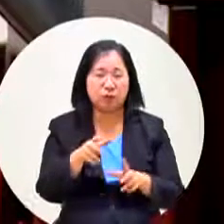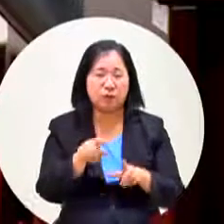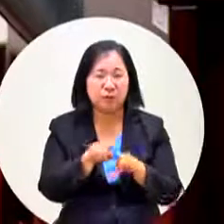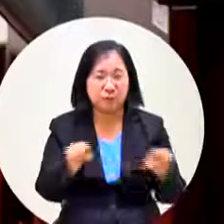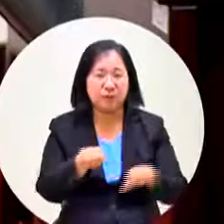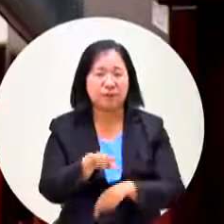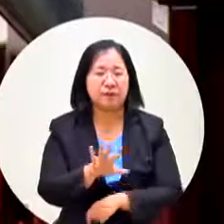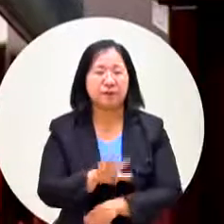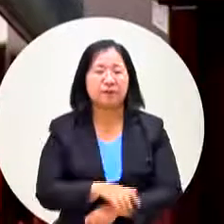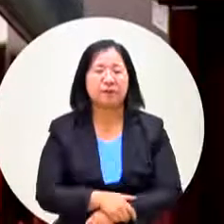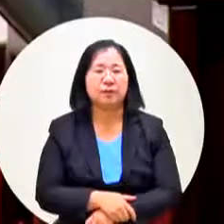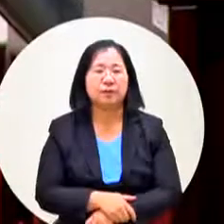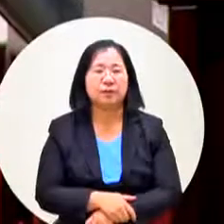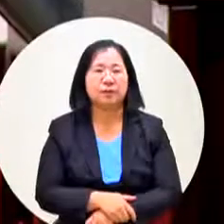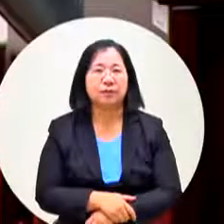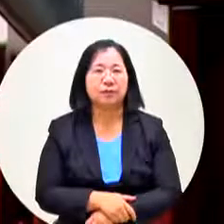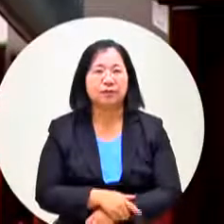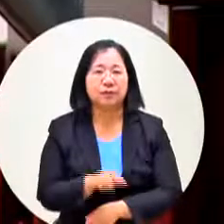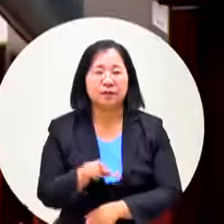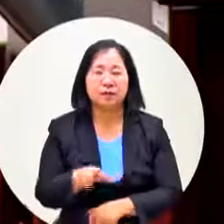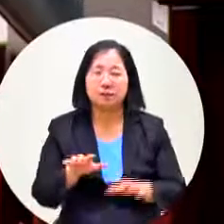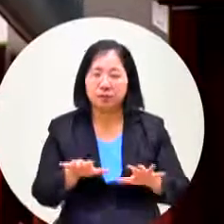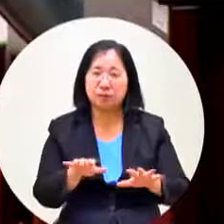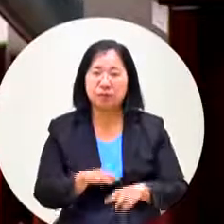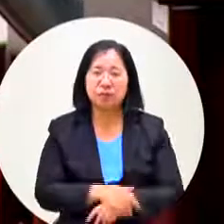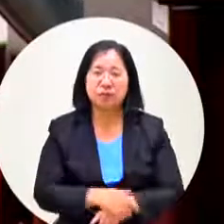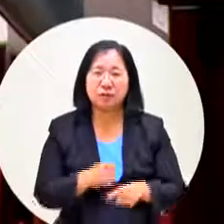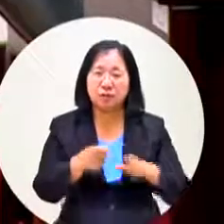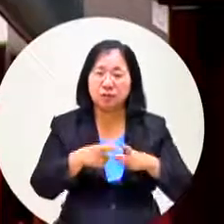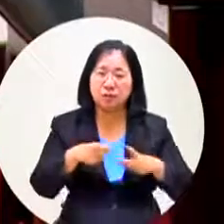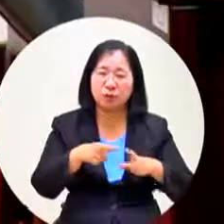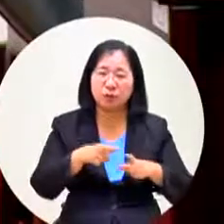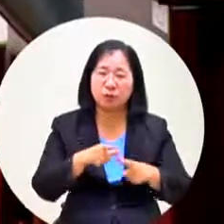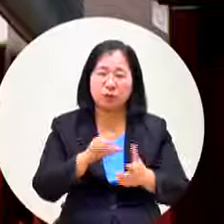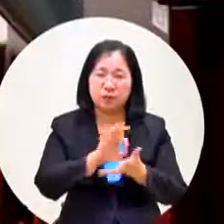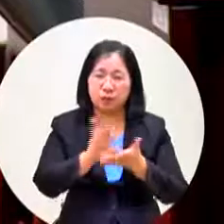下吼，伊即件吼，有